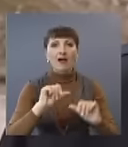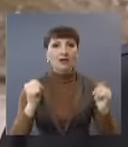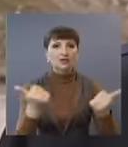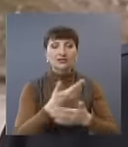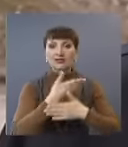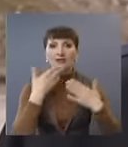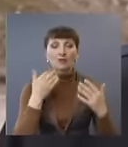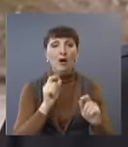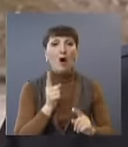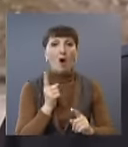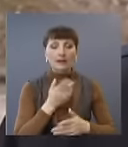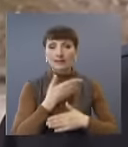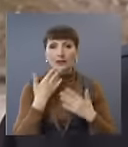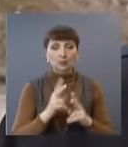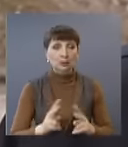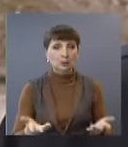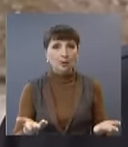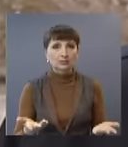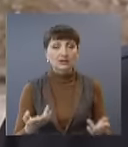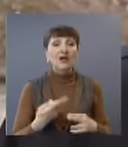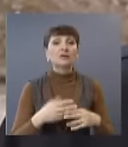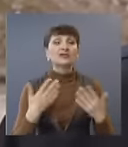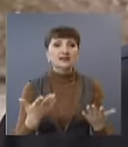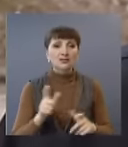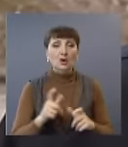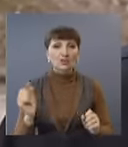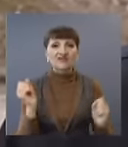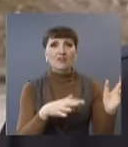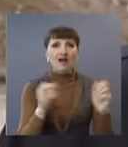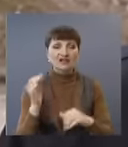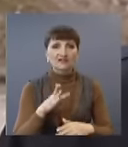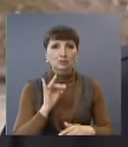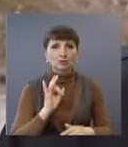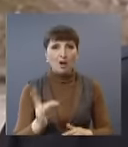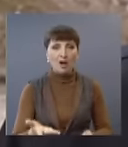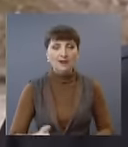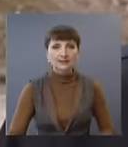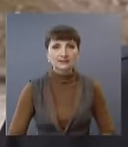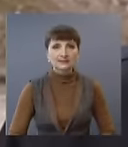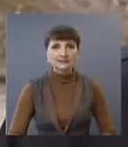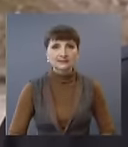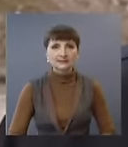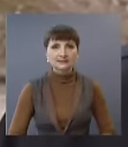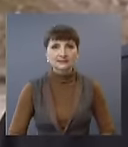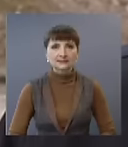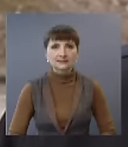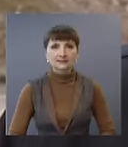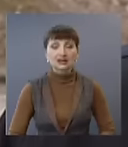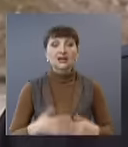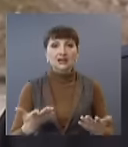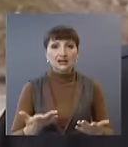и не охраняется, поэтому, естественно, жители бросают сюда бытовой мусор.